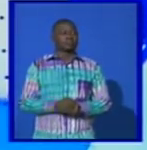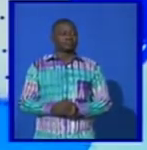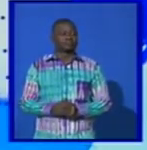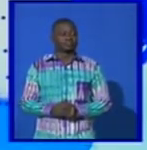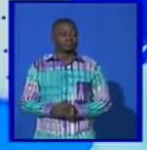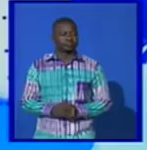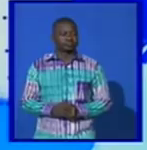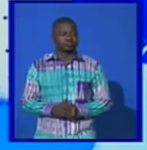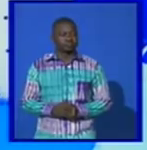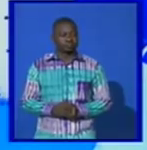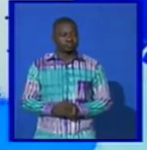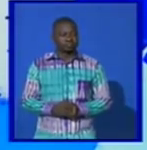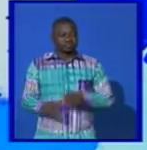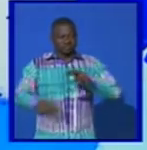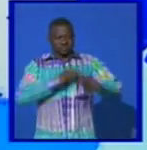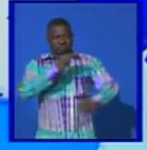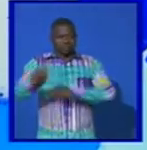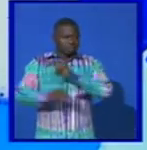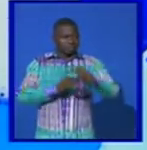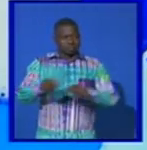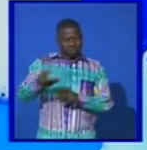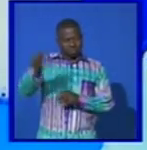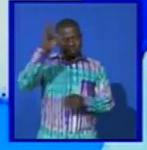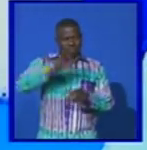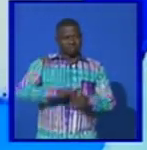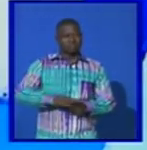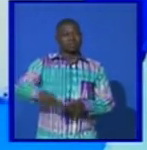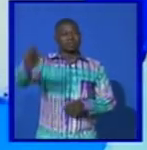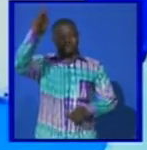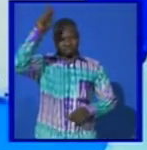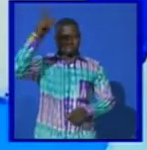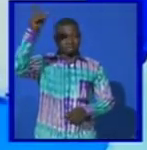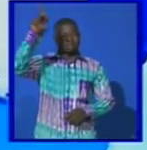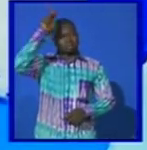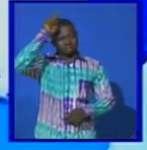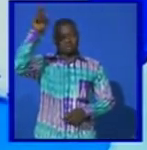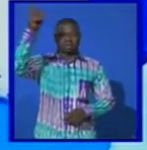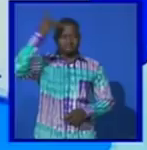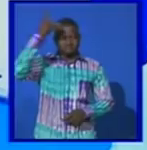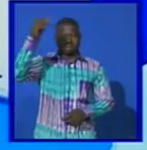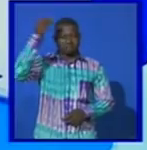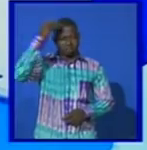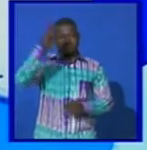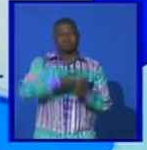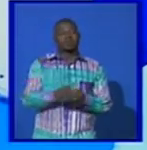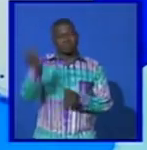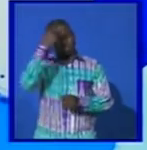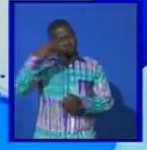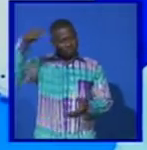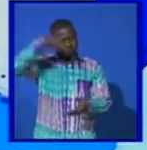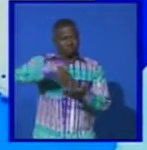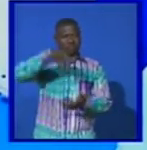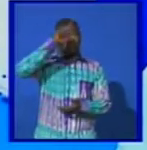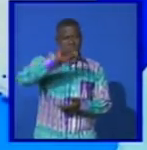Le mouvement pour la candidature de Kadré Désiré Ouédraogo à la présidentielle de 2020, en abrégé MKDO 2020, a